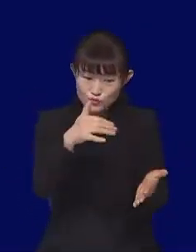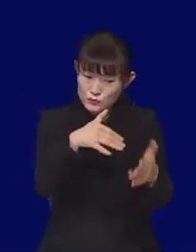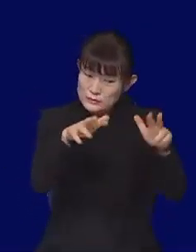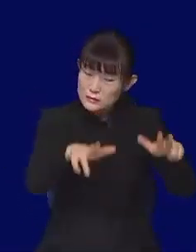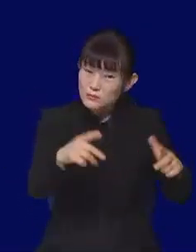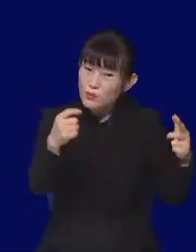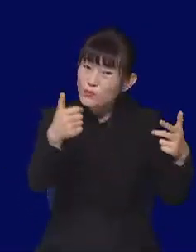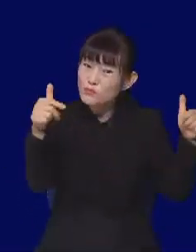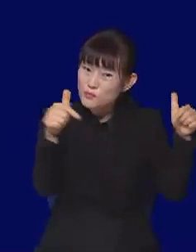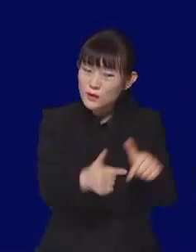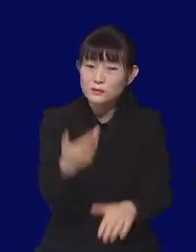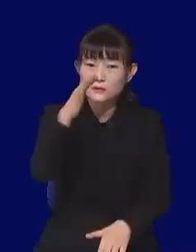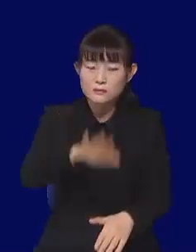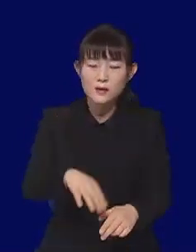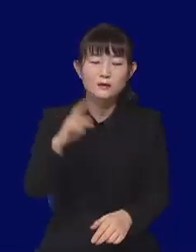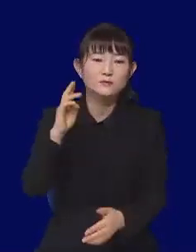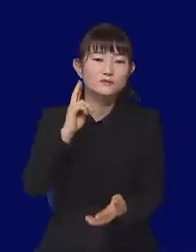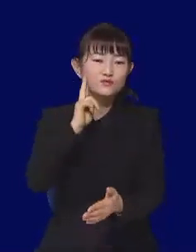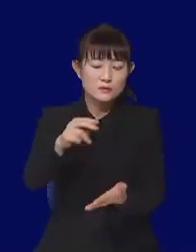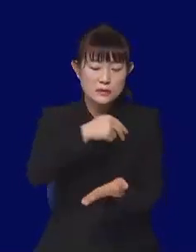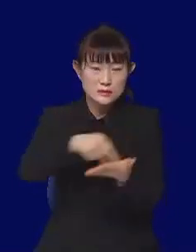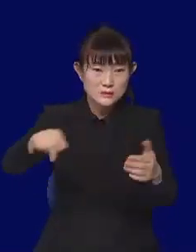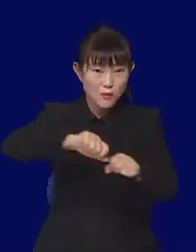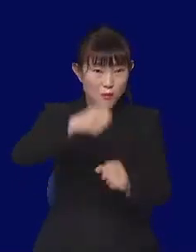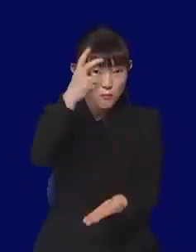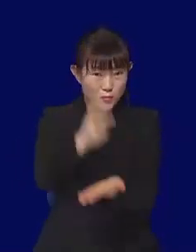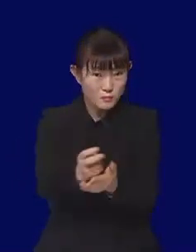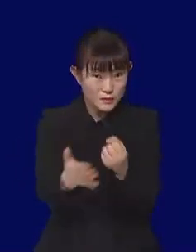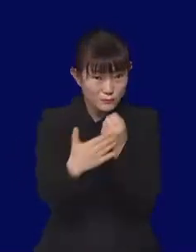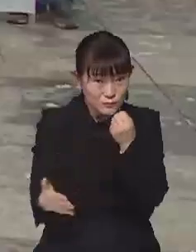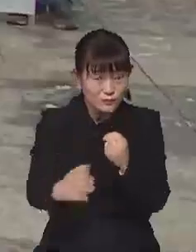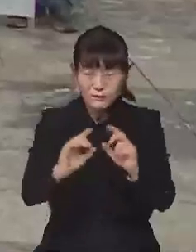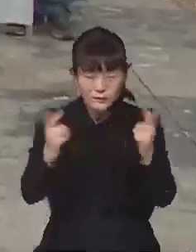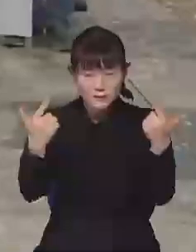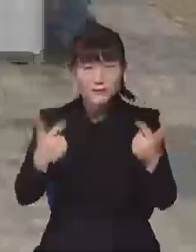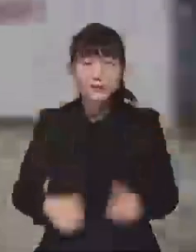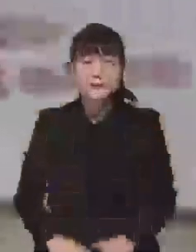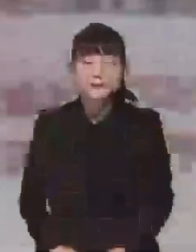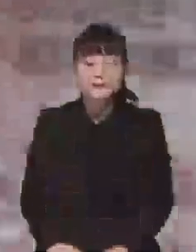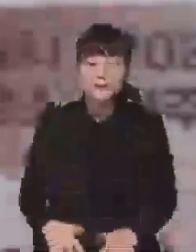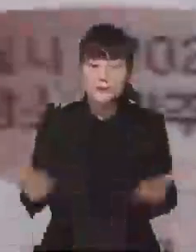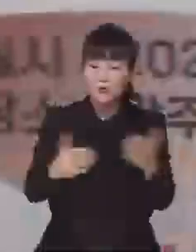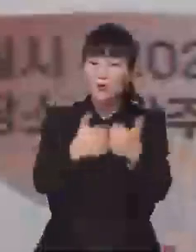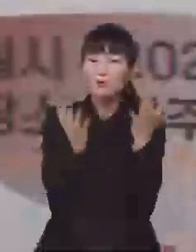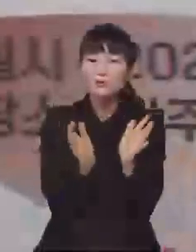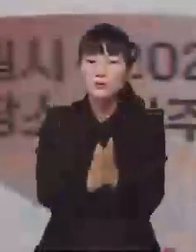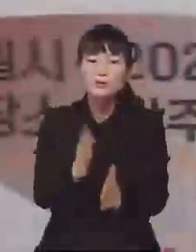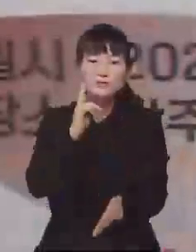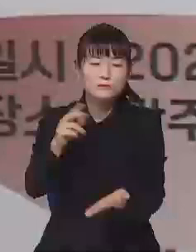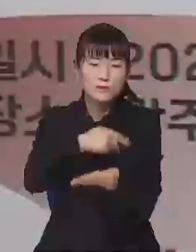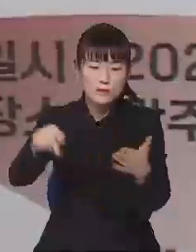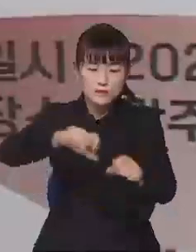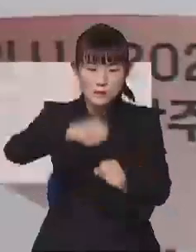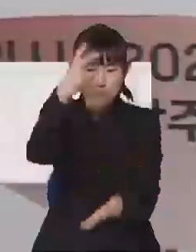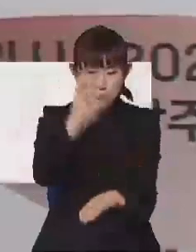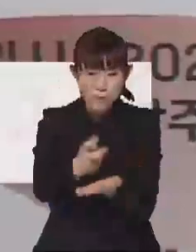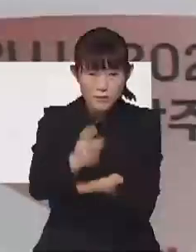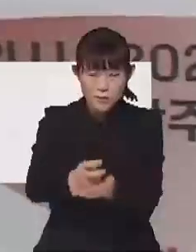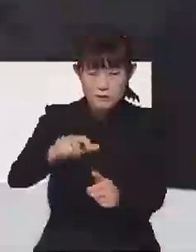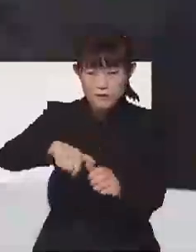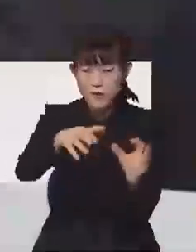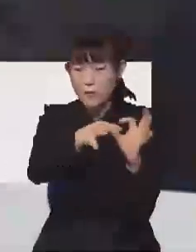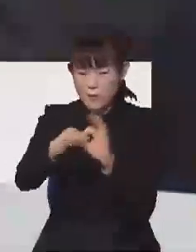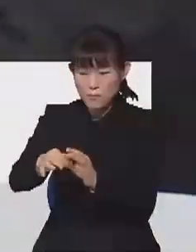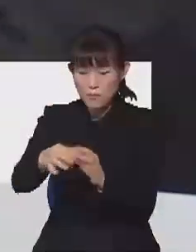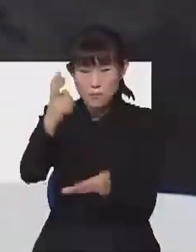감소했지만 중대재해처벌법이 시행된 효과로 보기엔 미흡합니다. 노동계는 중대재해처벌법이 실제 처벌로 이어지지